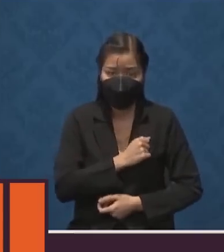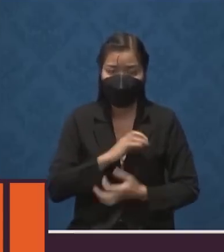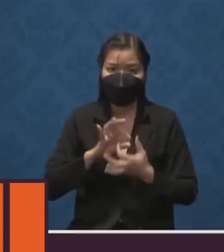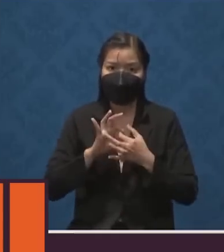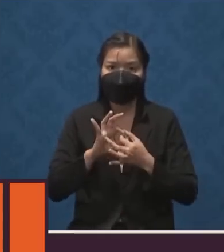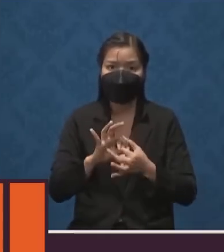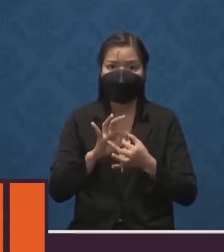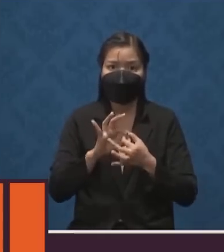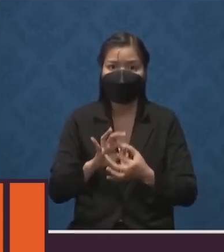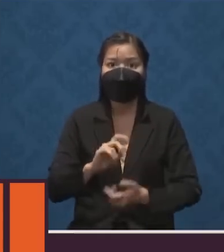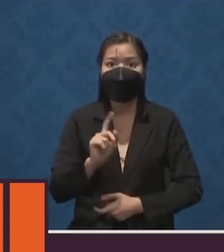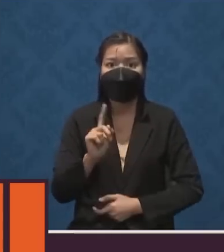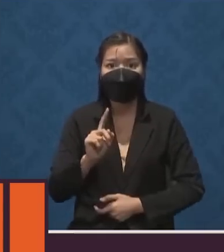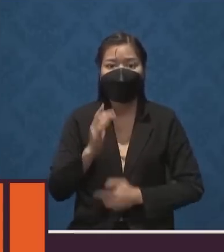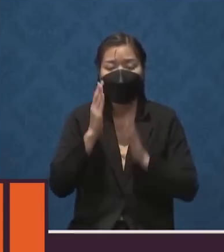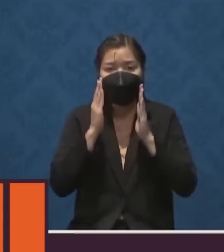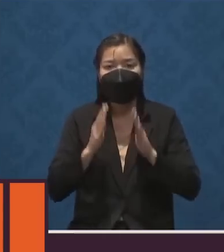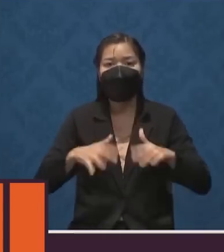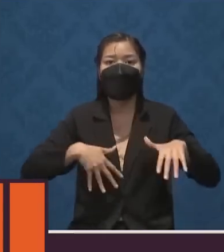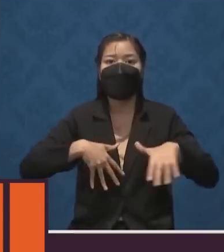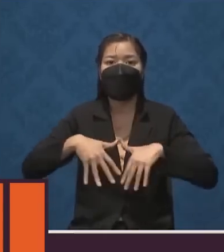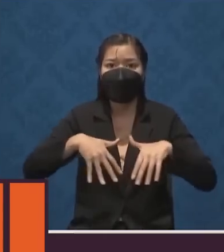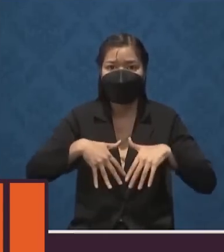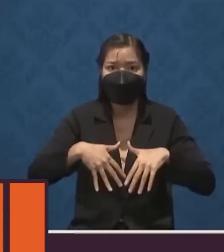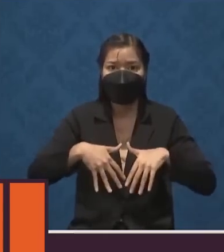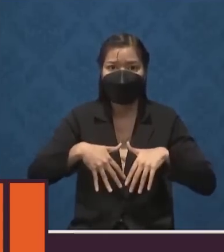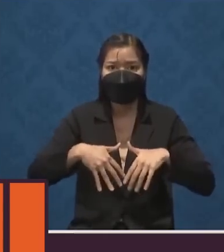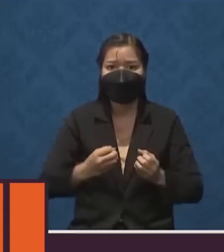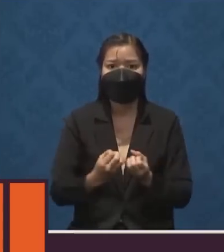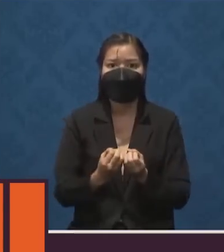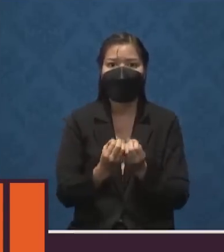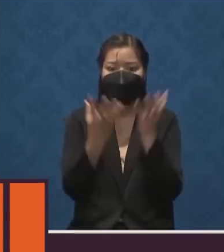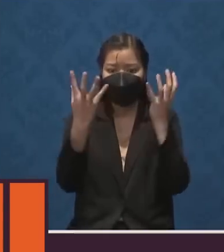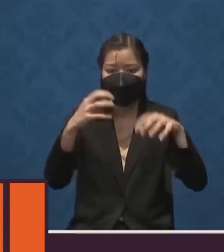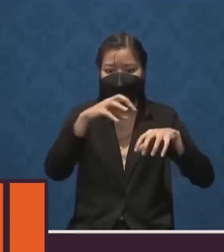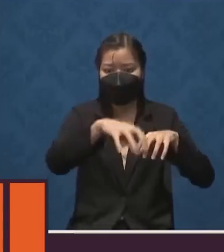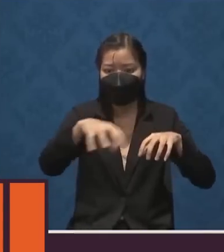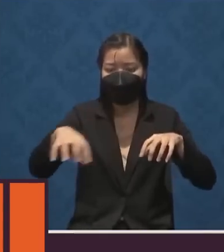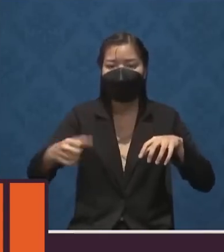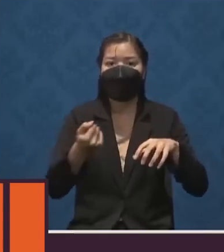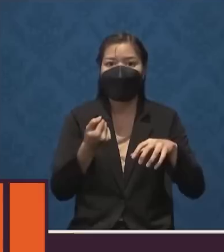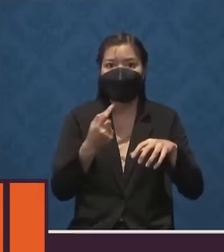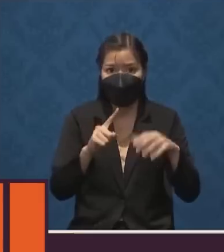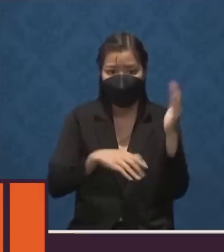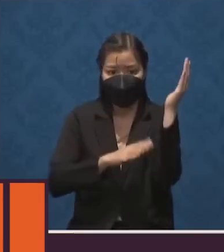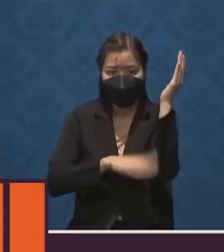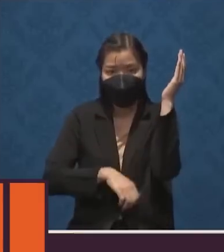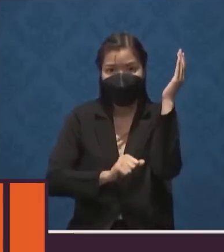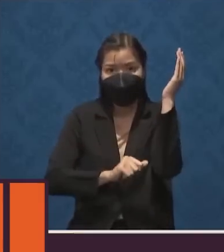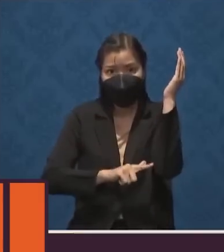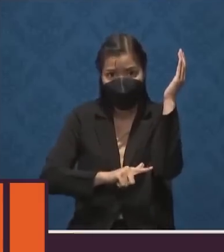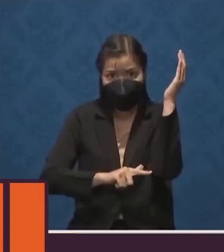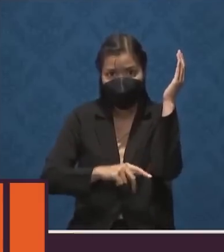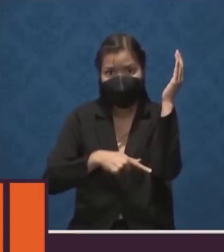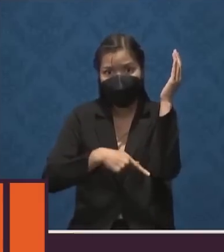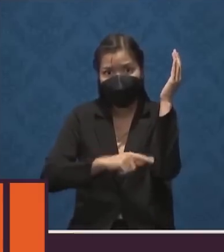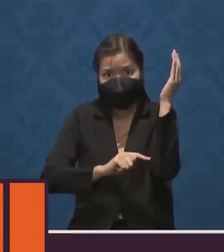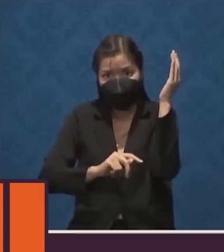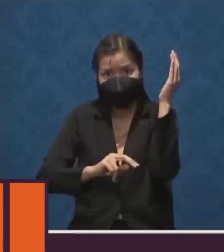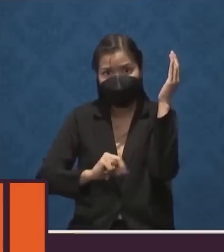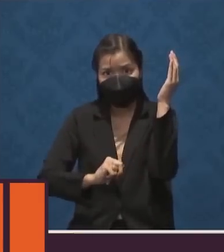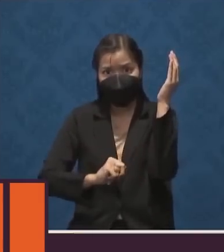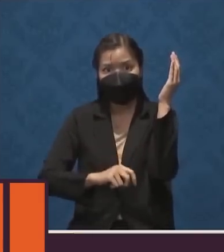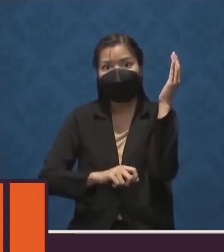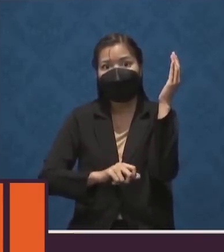เป็ใหญ่ต่พี่น้ปชาชนทุคนนะครับทถูกกระทบจากเหตุระเบิดรวม 11 จุดใจัหดยะลาประตานีและกนระทิวาดเมอข้คืทผ่าน